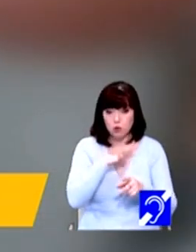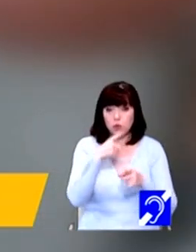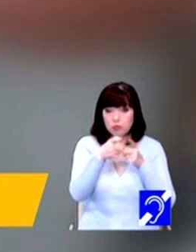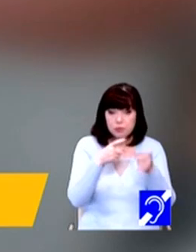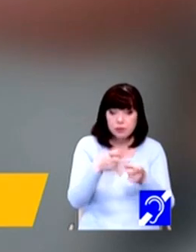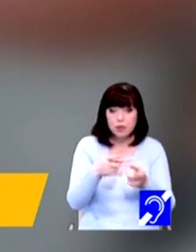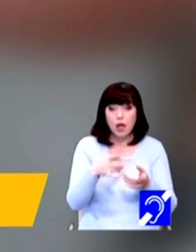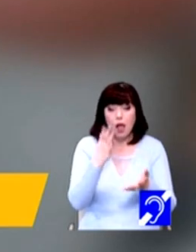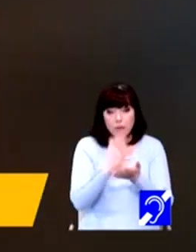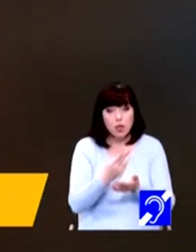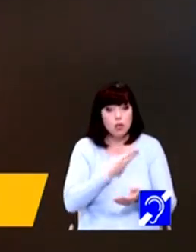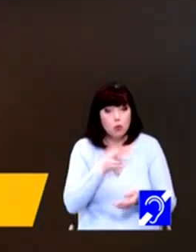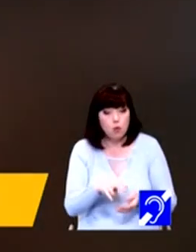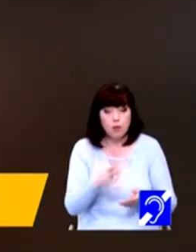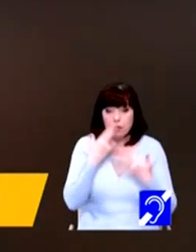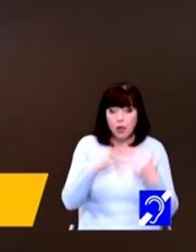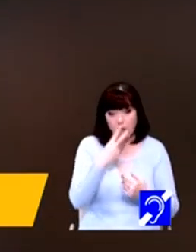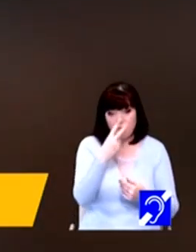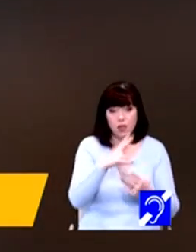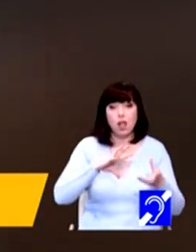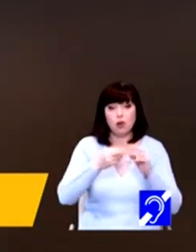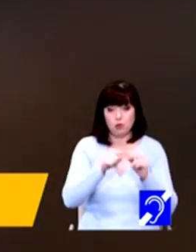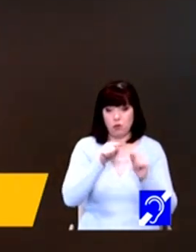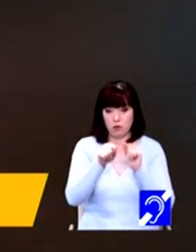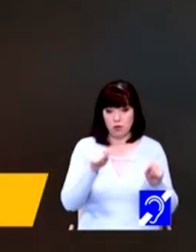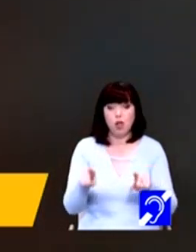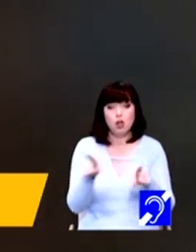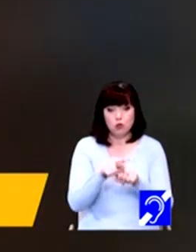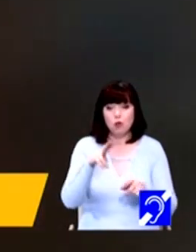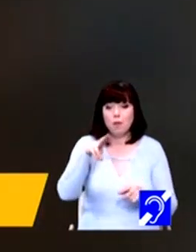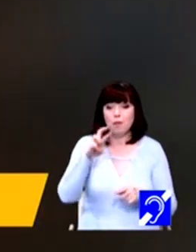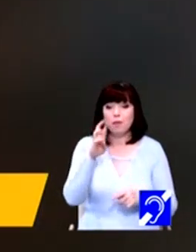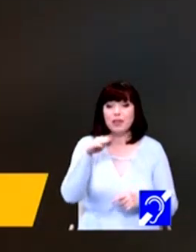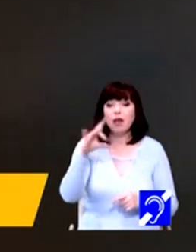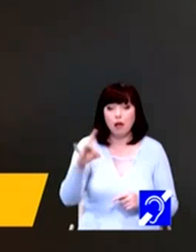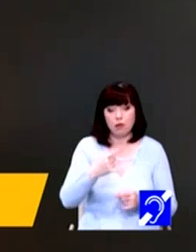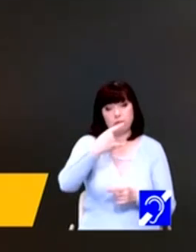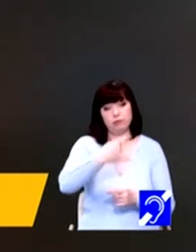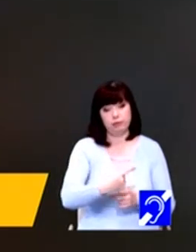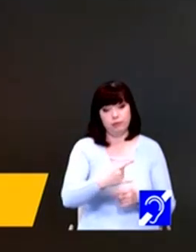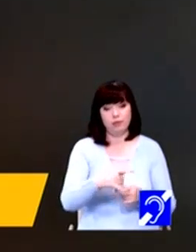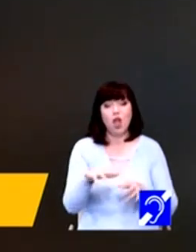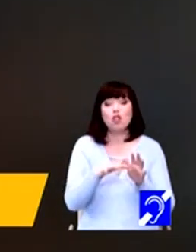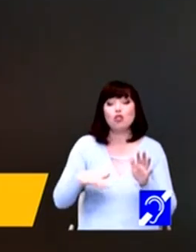sunt înregistrate victime. În orașul Energodar, o mașină blindată a parcat în curtea unui bloc de locuit.